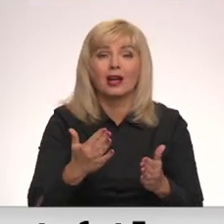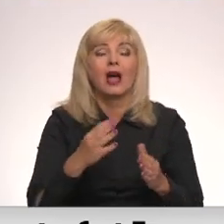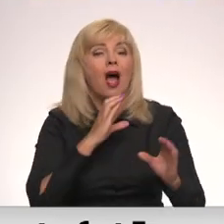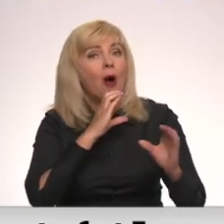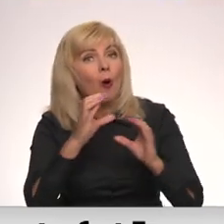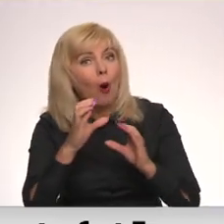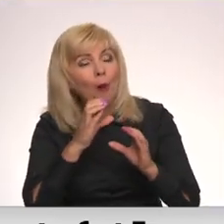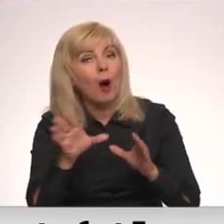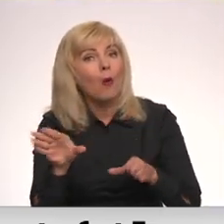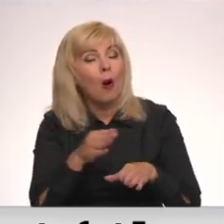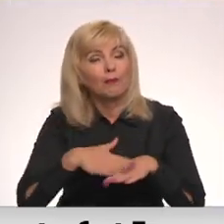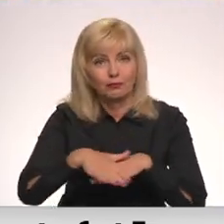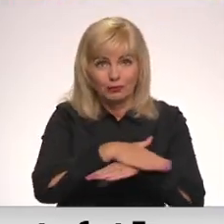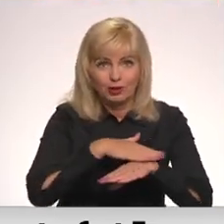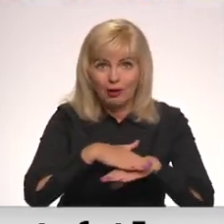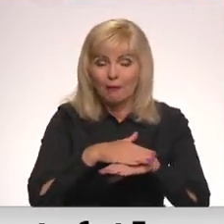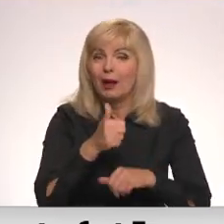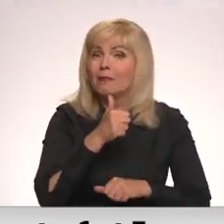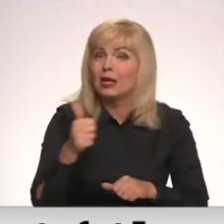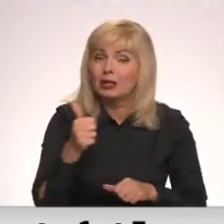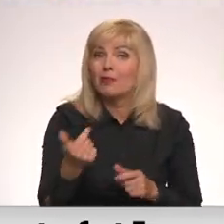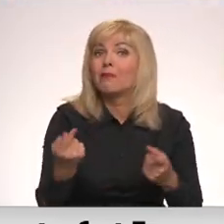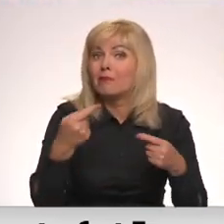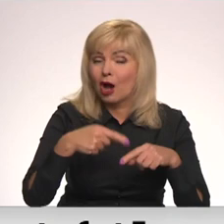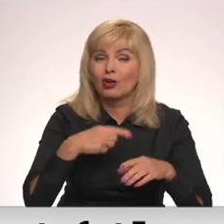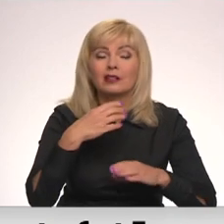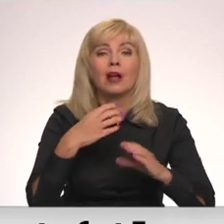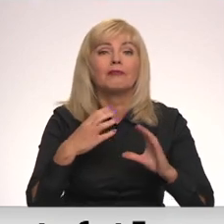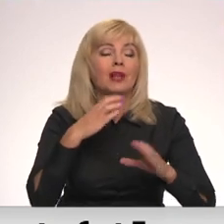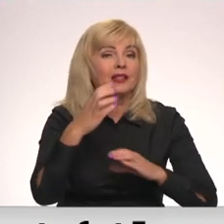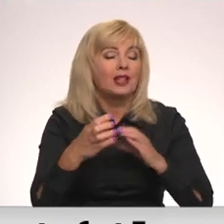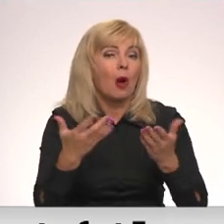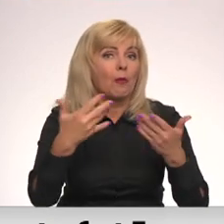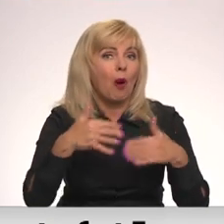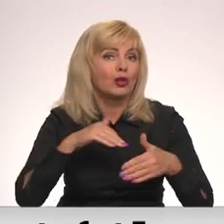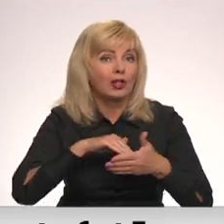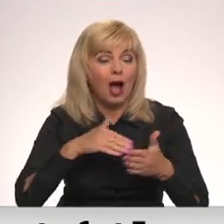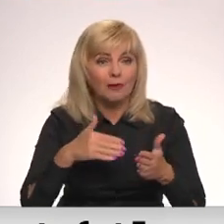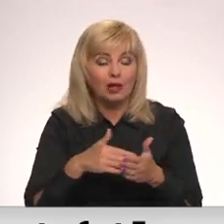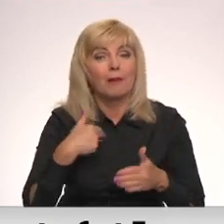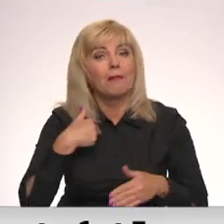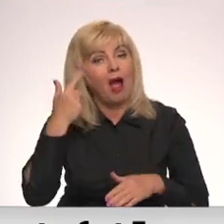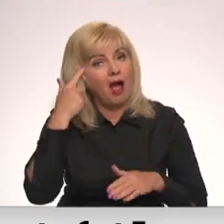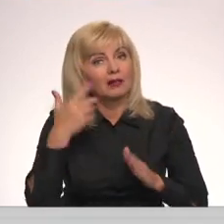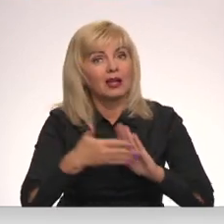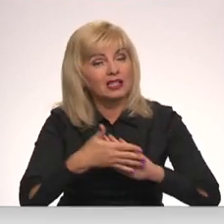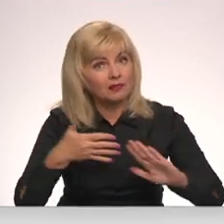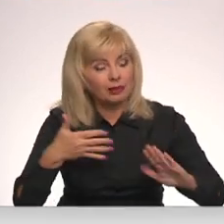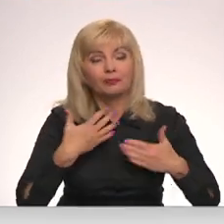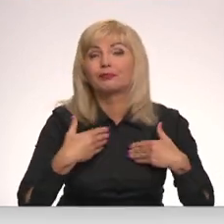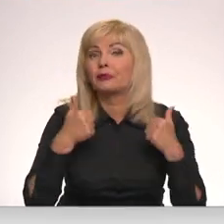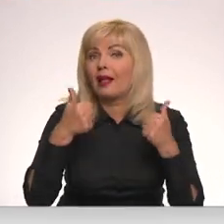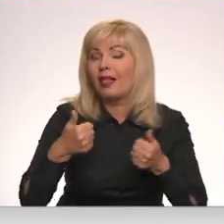ar sabiedrību, kas jo īpaši svarīgi pašreizējos geopolitiskajos apstākļos. Manā izpratnē tas liekam viens no labākajiem